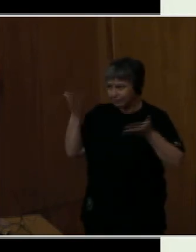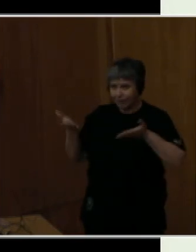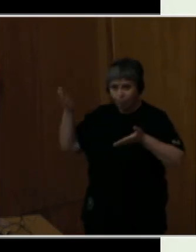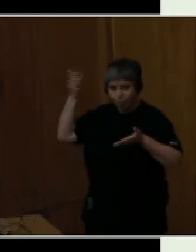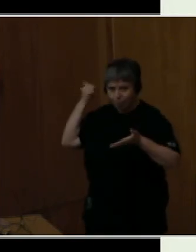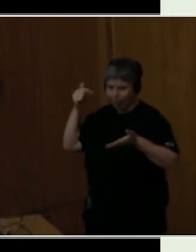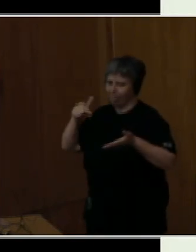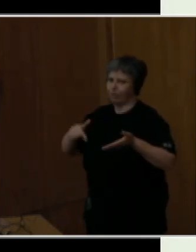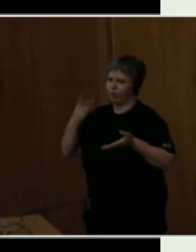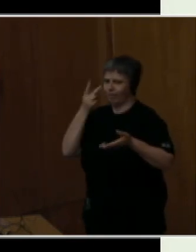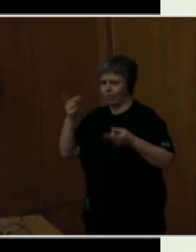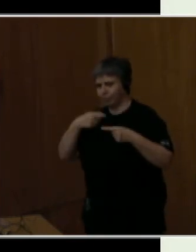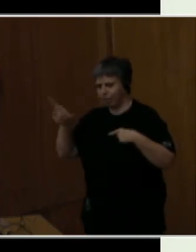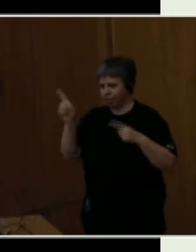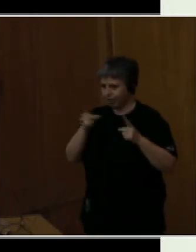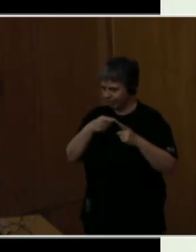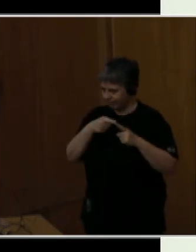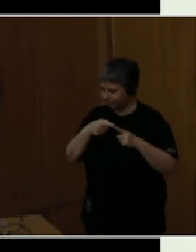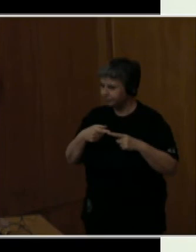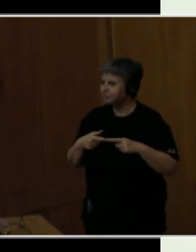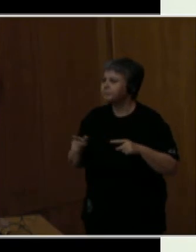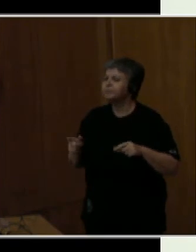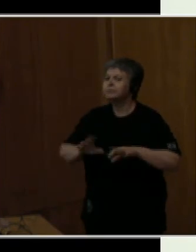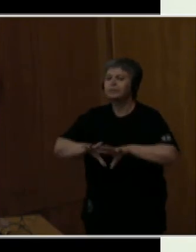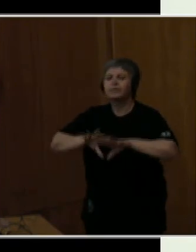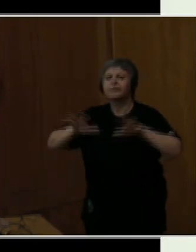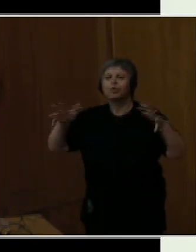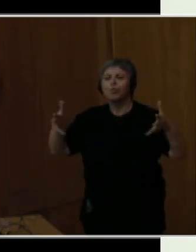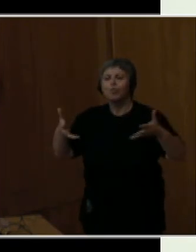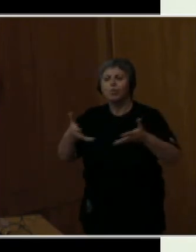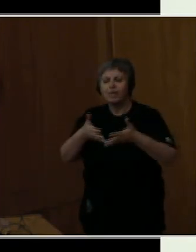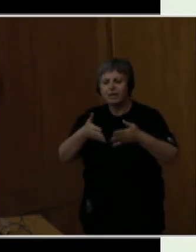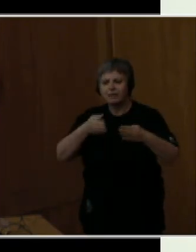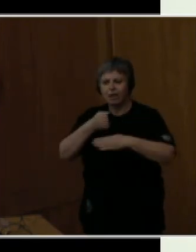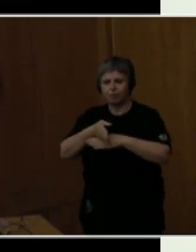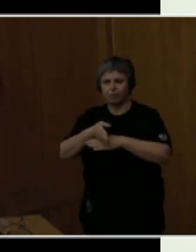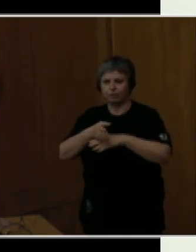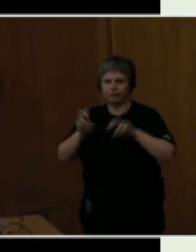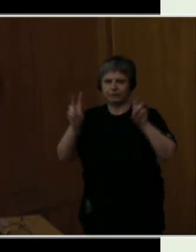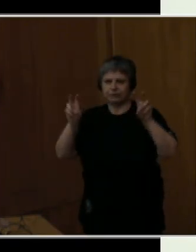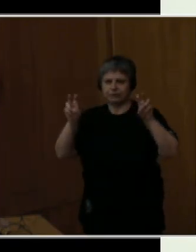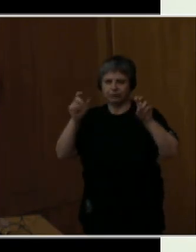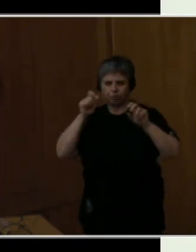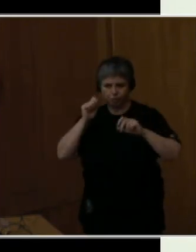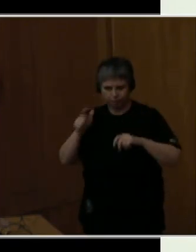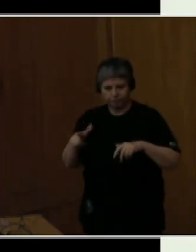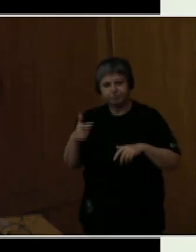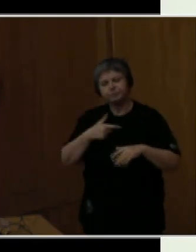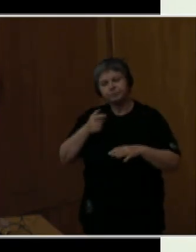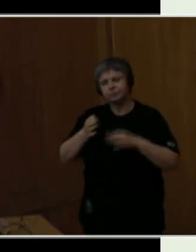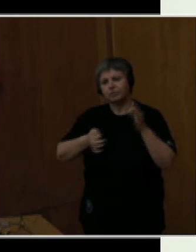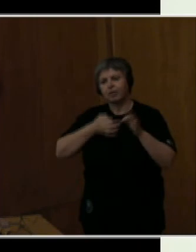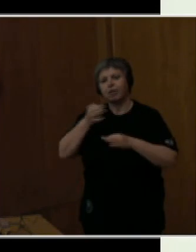Όσον αφορά τα δίκτυα πρόσβασης, που τα ανέφερα και προηγουμένως, θα εστιάσω σε αυτά, διότι μας αφορούν